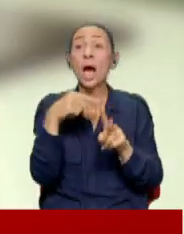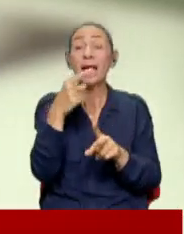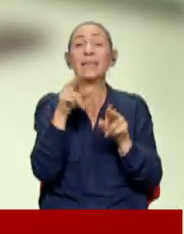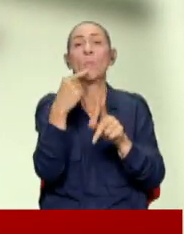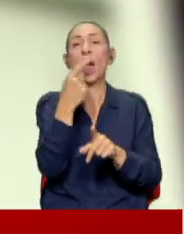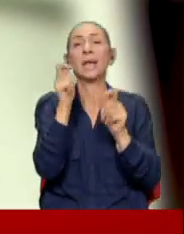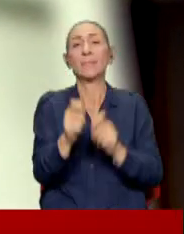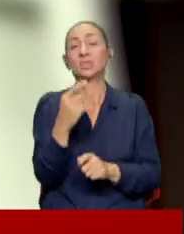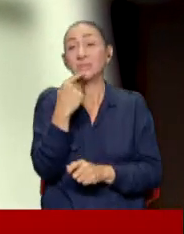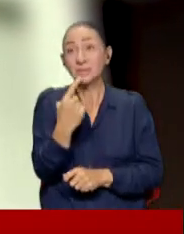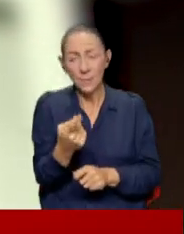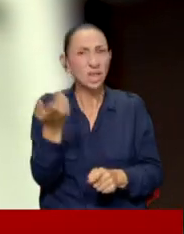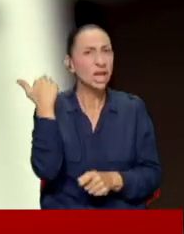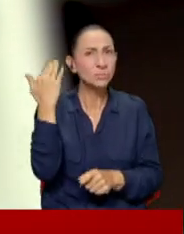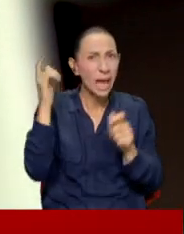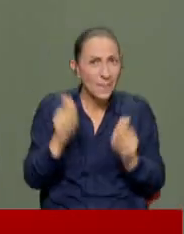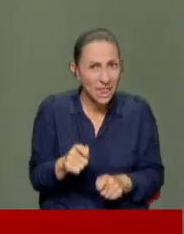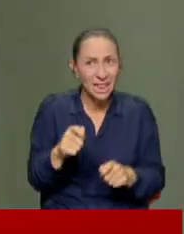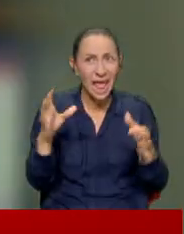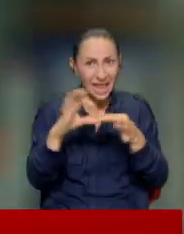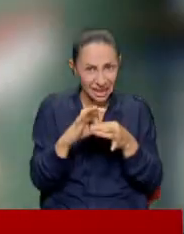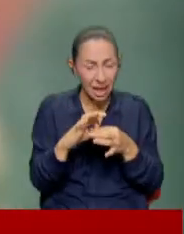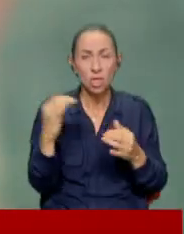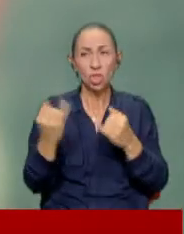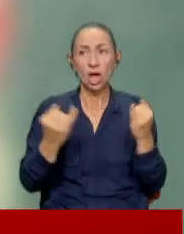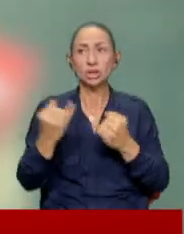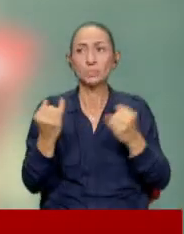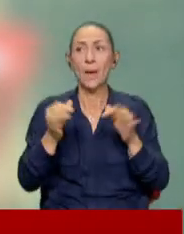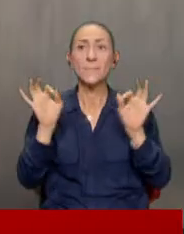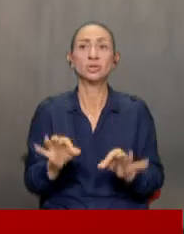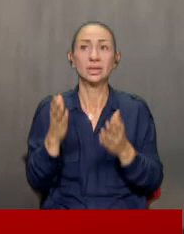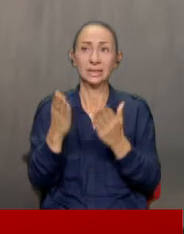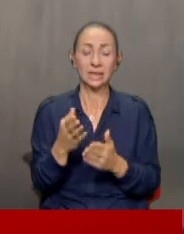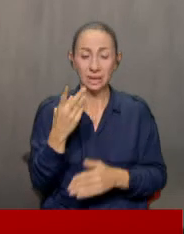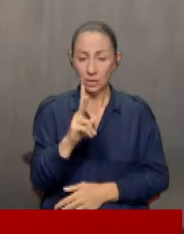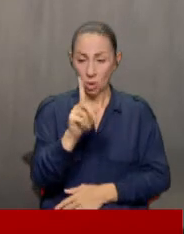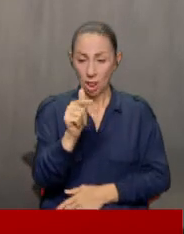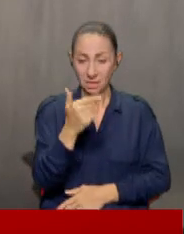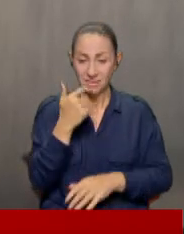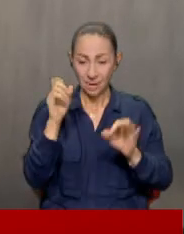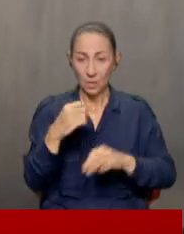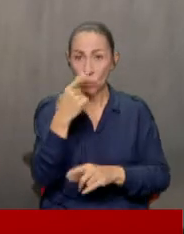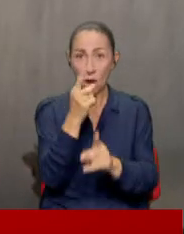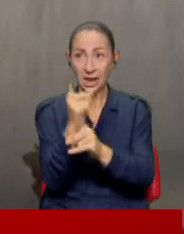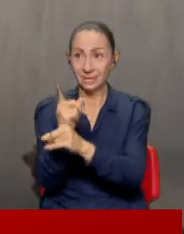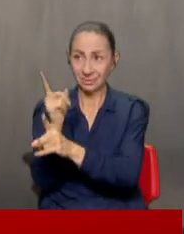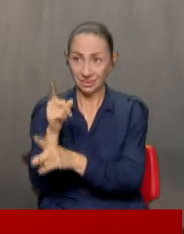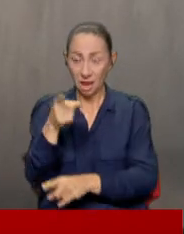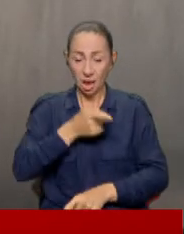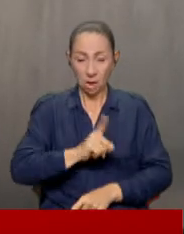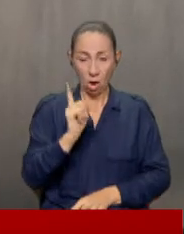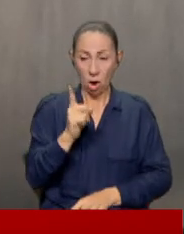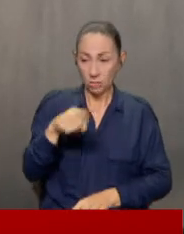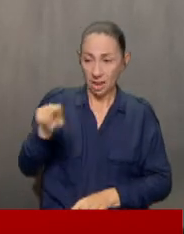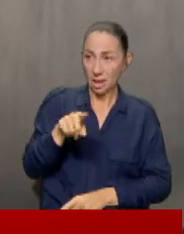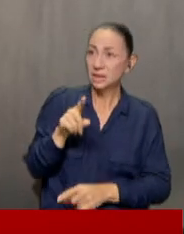mülakat yapacağız sözleri geçmişte yapılanlara ilişkin tartışmayı raftan indirdi. 2016 yılında yapılan mülakatlarda aday